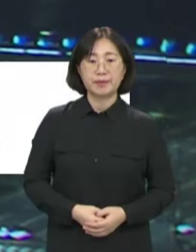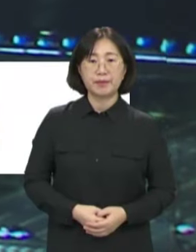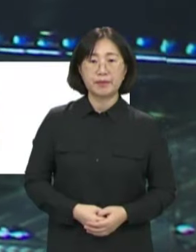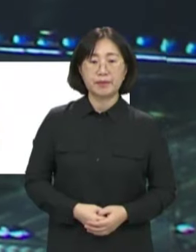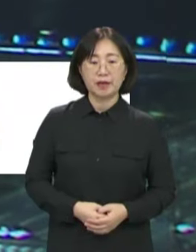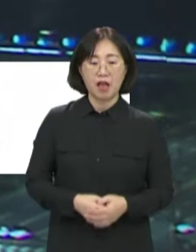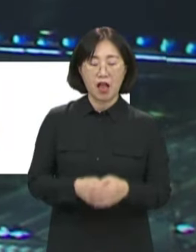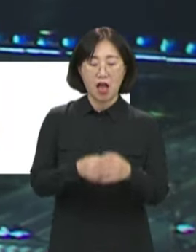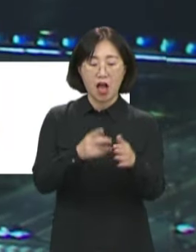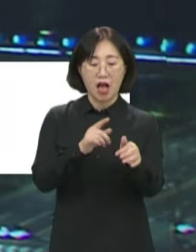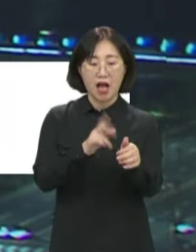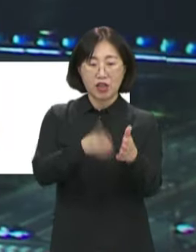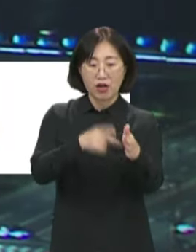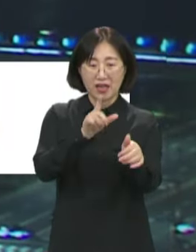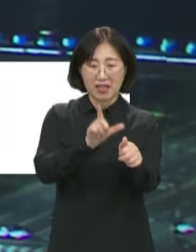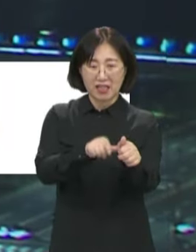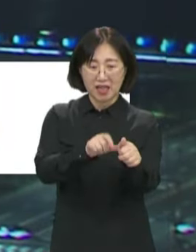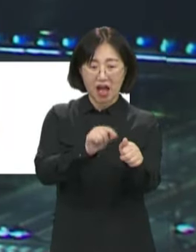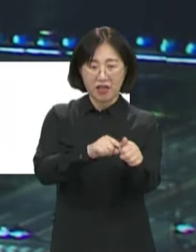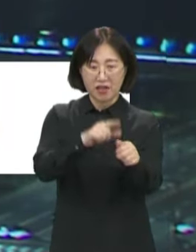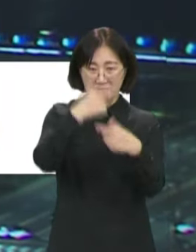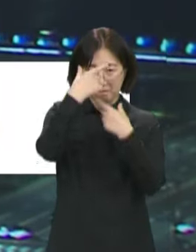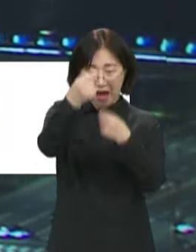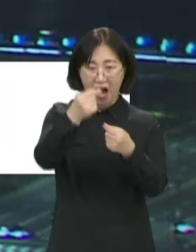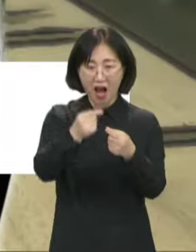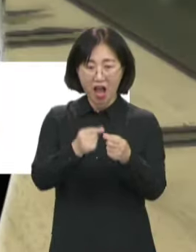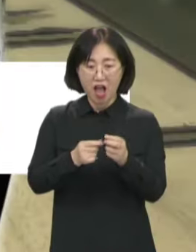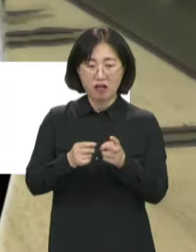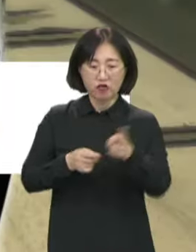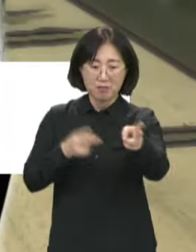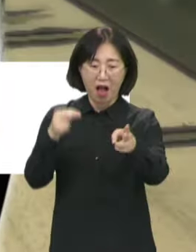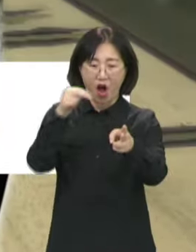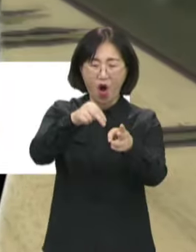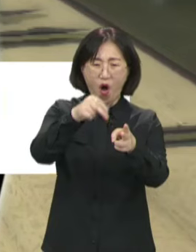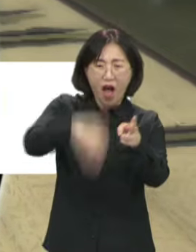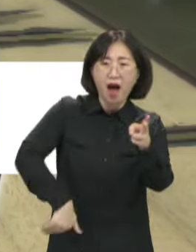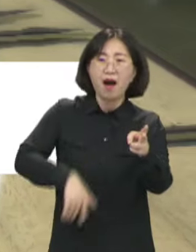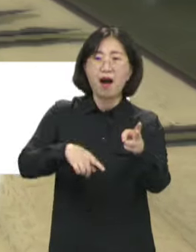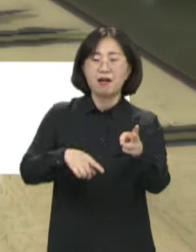정시에 출발한 열차를 놓쳤다고 화풀이하다 영무원을 다치게 한 혐의로